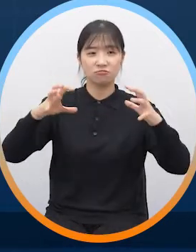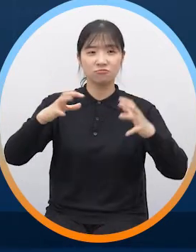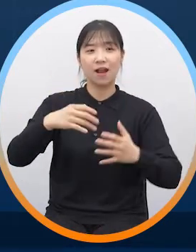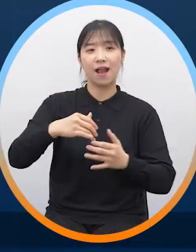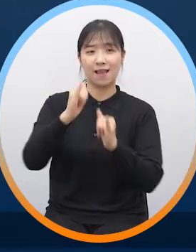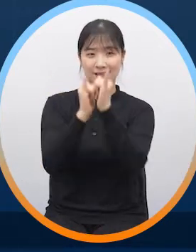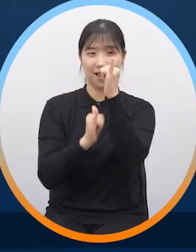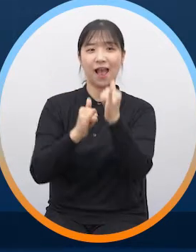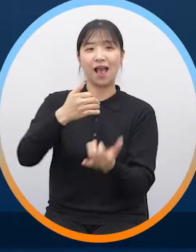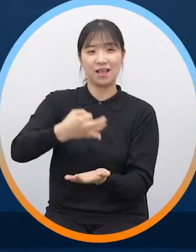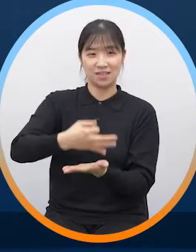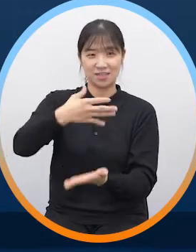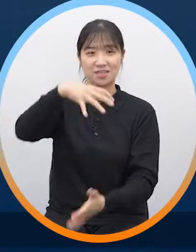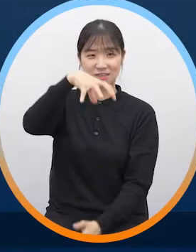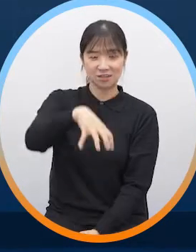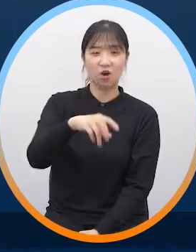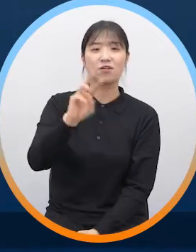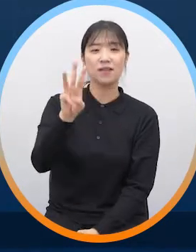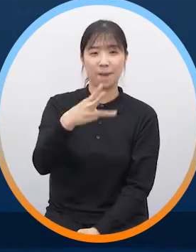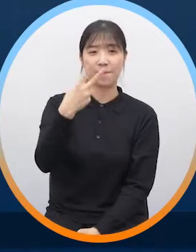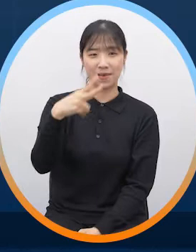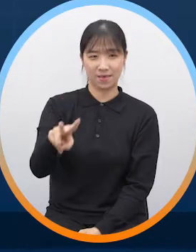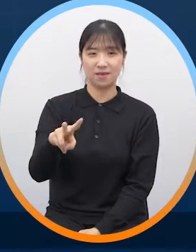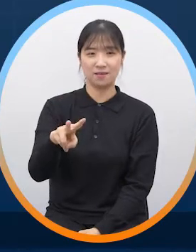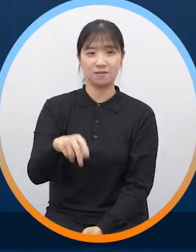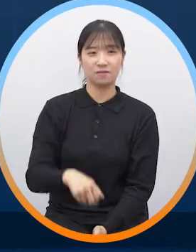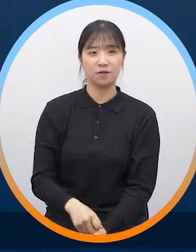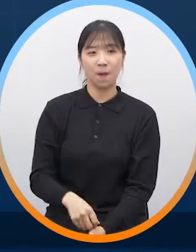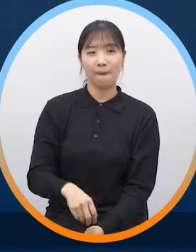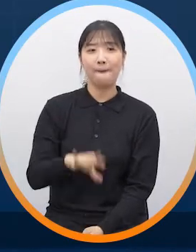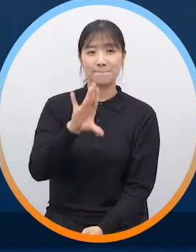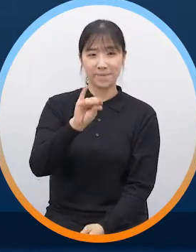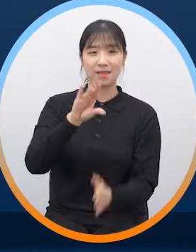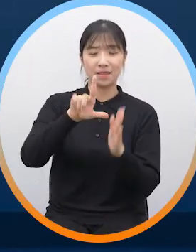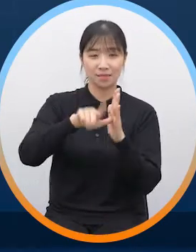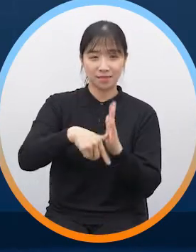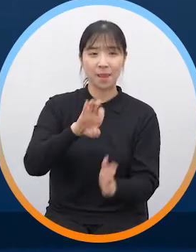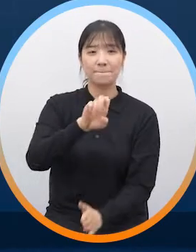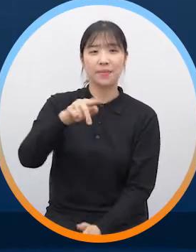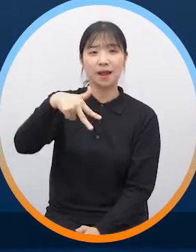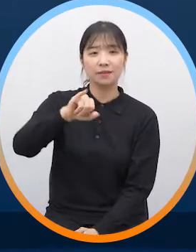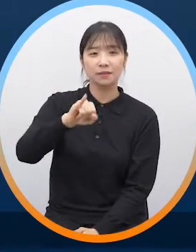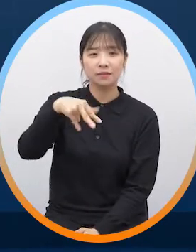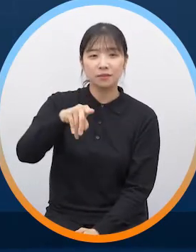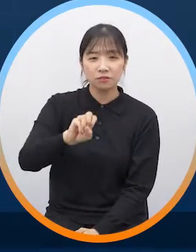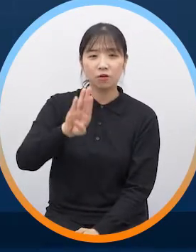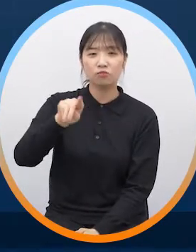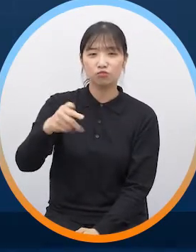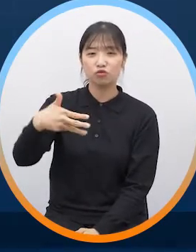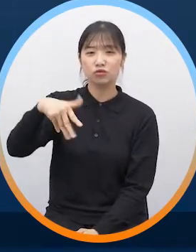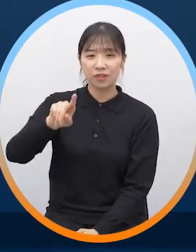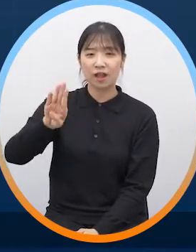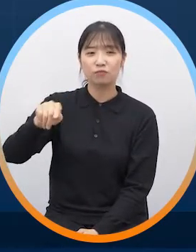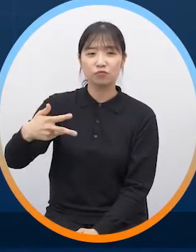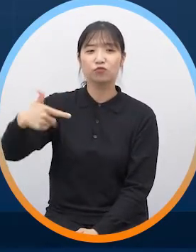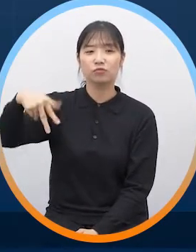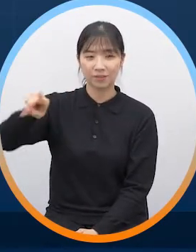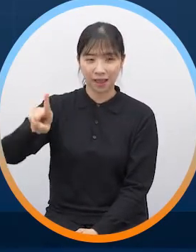제302호입니다. 백제 때는 파지성, 분차, 분사, 7세기